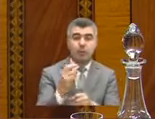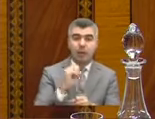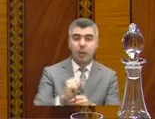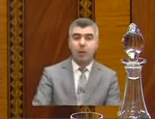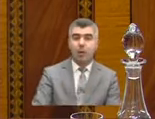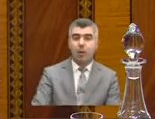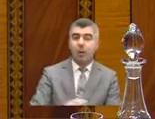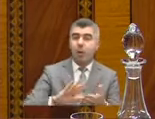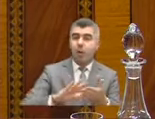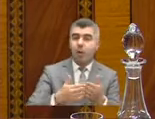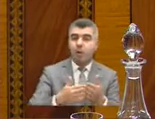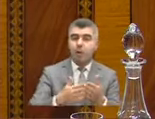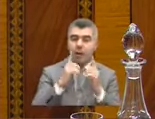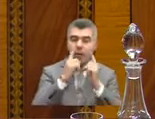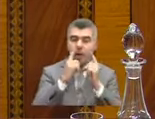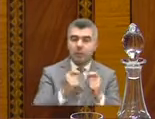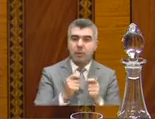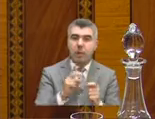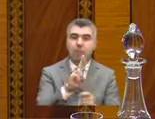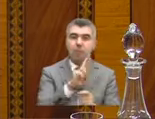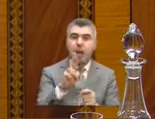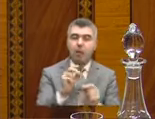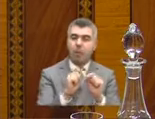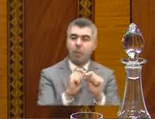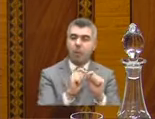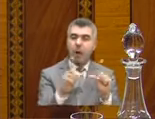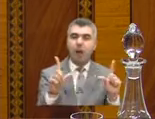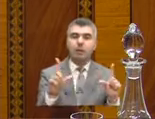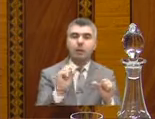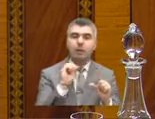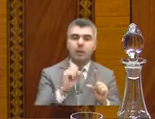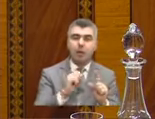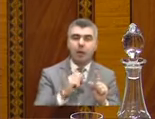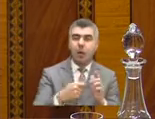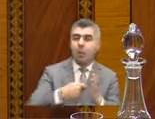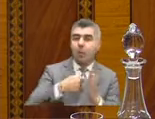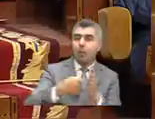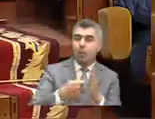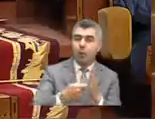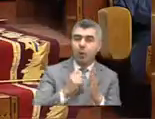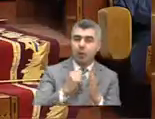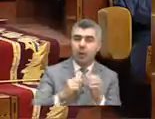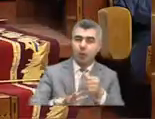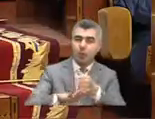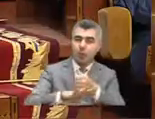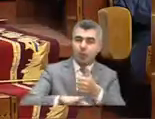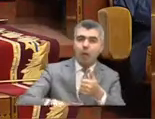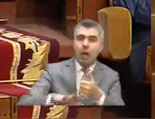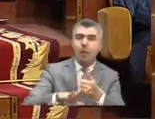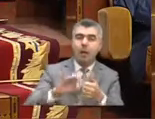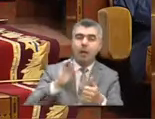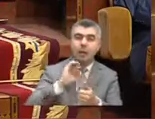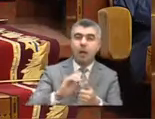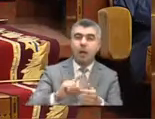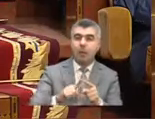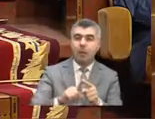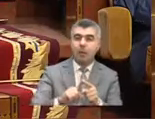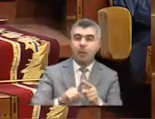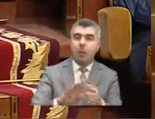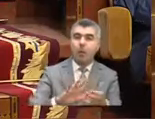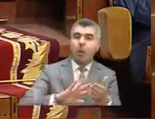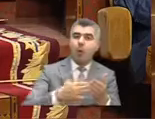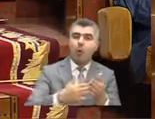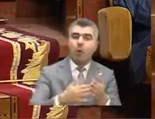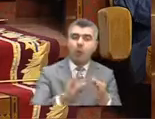رؤية ملكية واضحة لمشروع مجتمعي إصلاح متكامل يتجلى